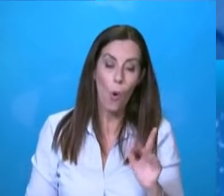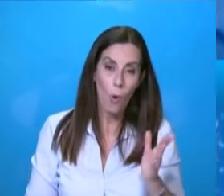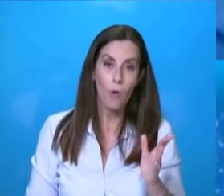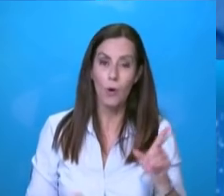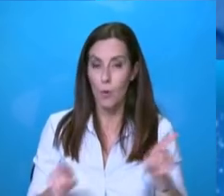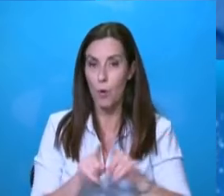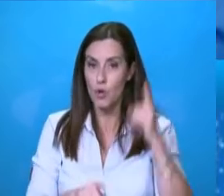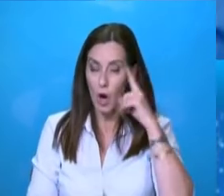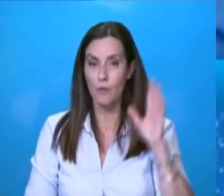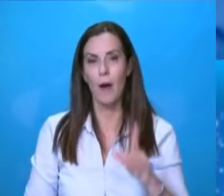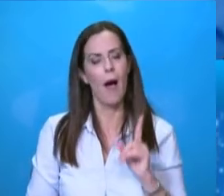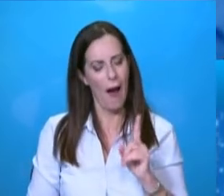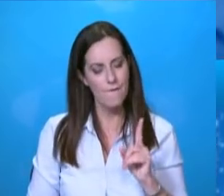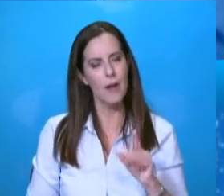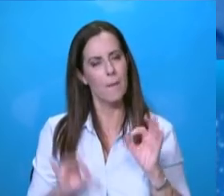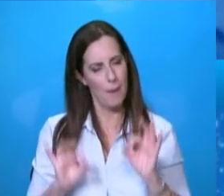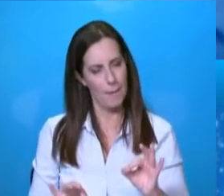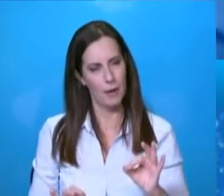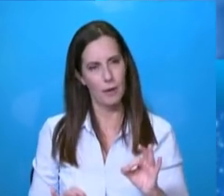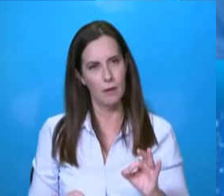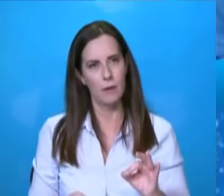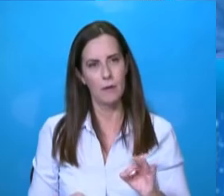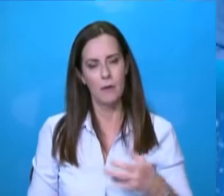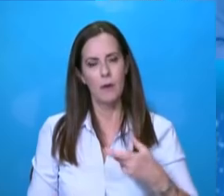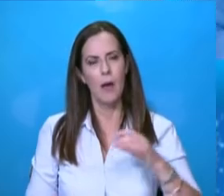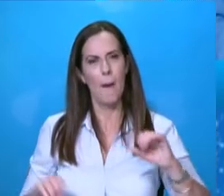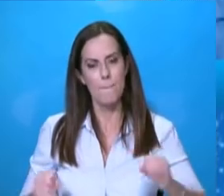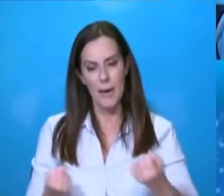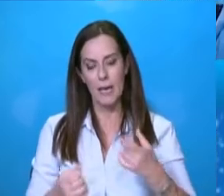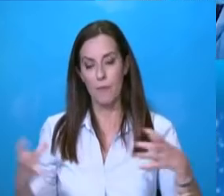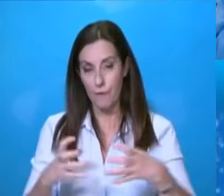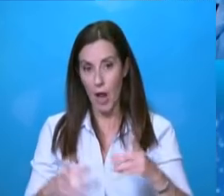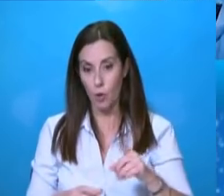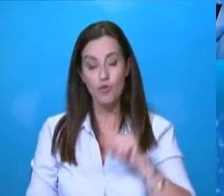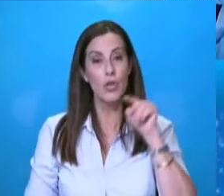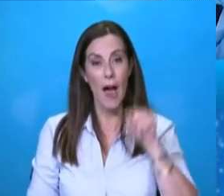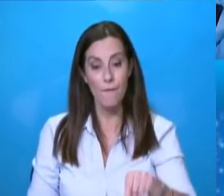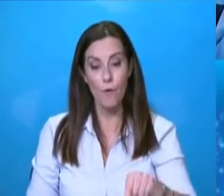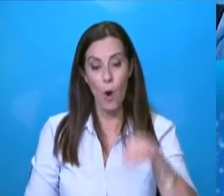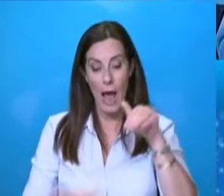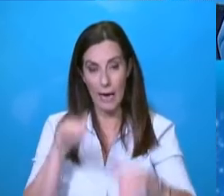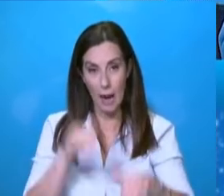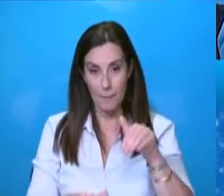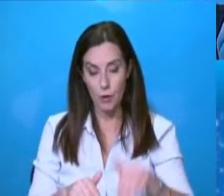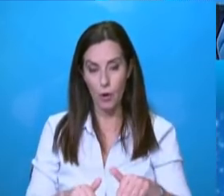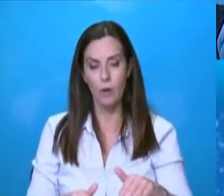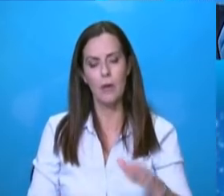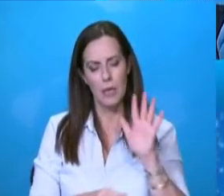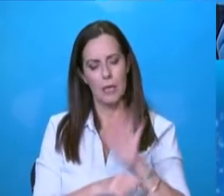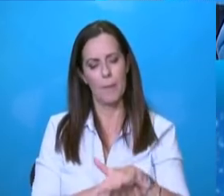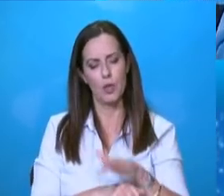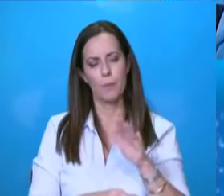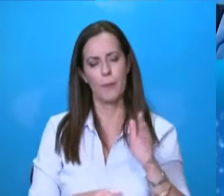בהיקף הזה, אבל בהחלט מרוץ החימוש של פעילי מפלגות שהתייצבו אלה מול אלה משפיע על